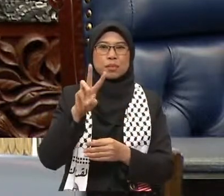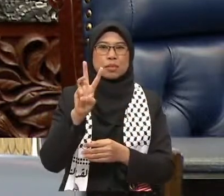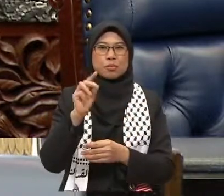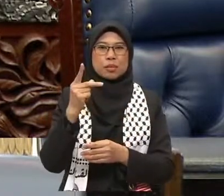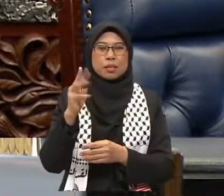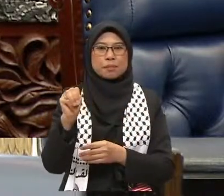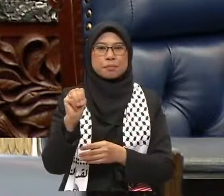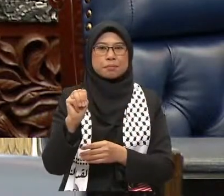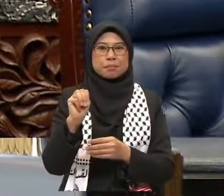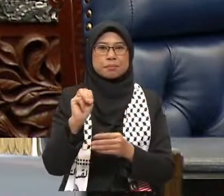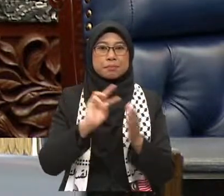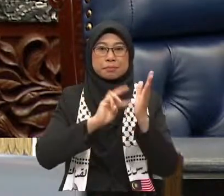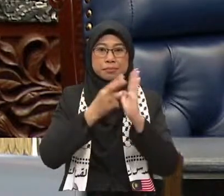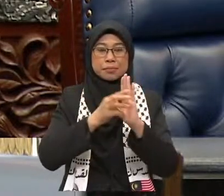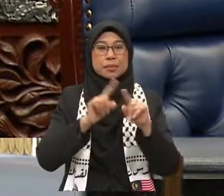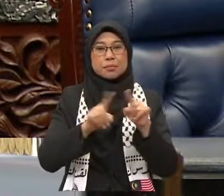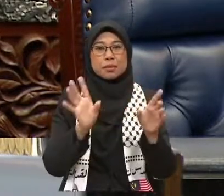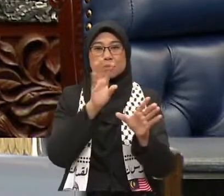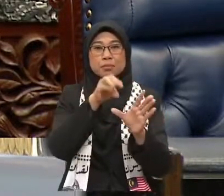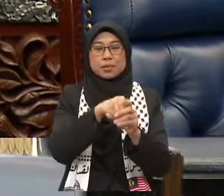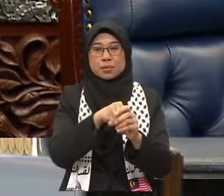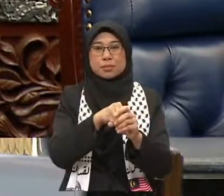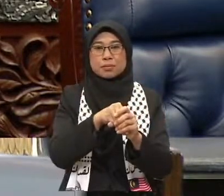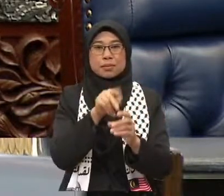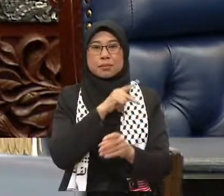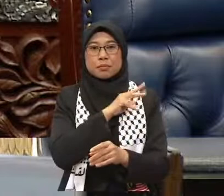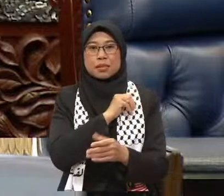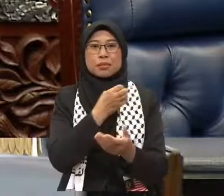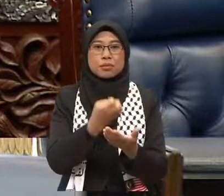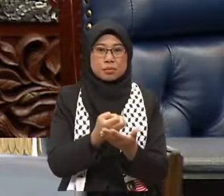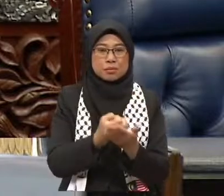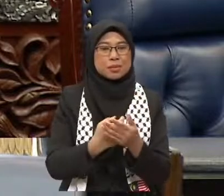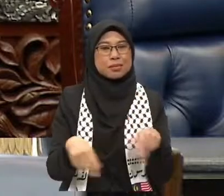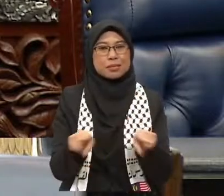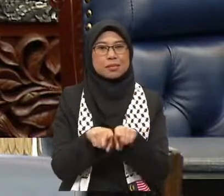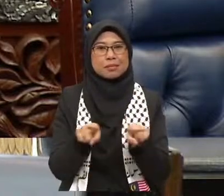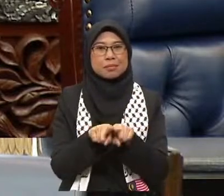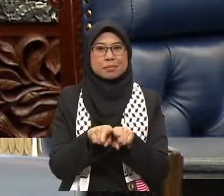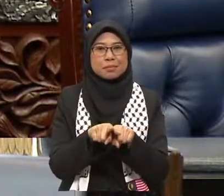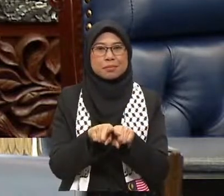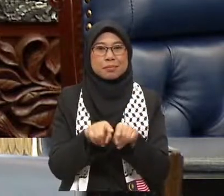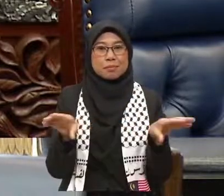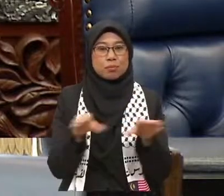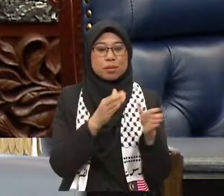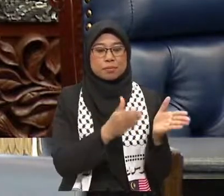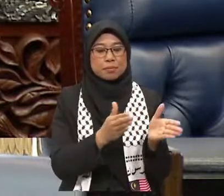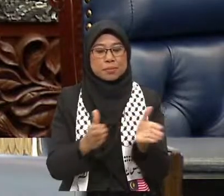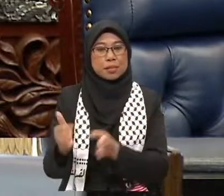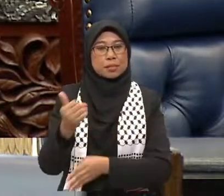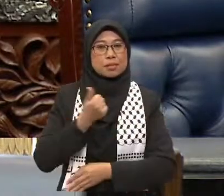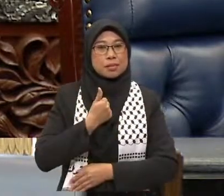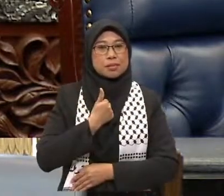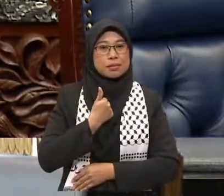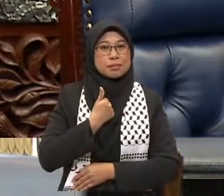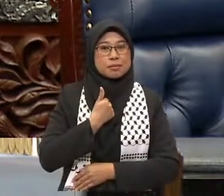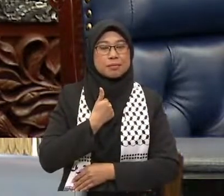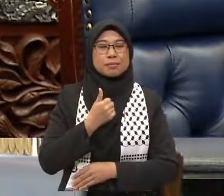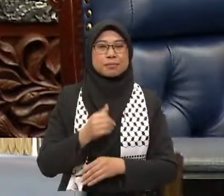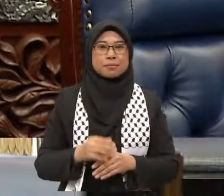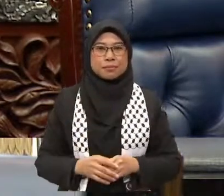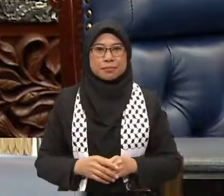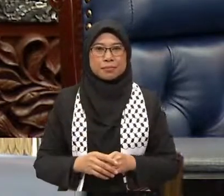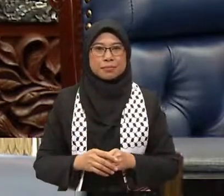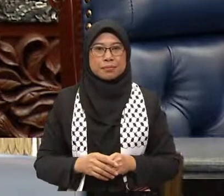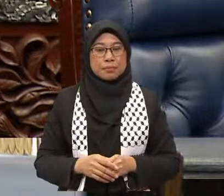KM saja tapi ini termasuk Kementerian ekonomi juga yang juga membuat perancangan sendiri secara menyeluruh